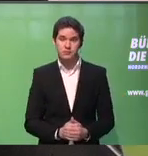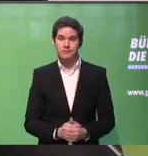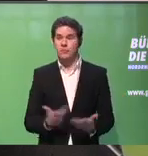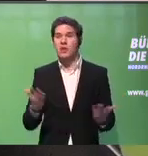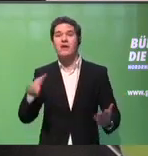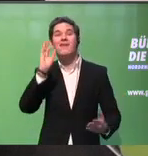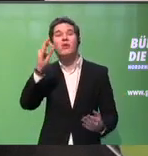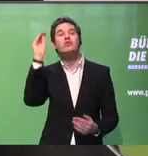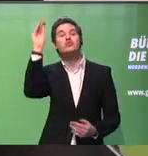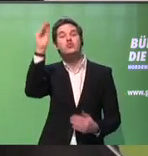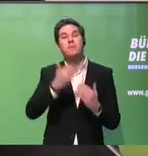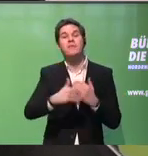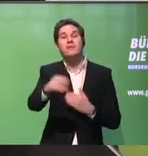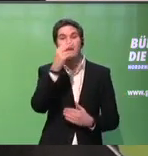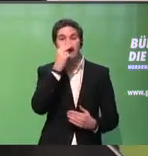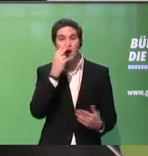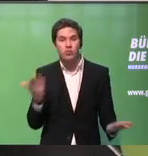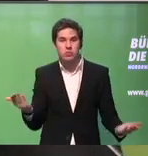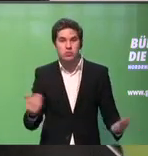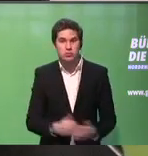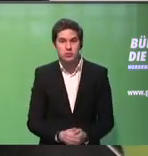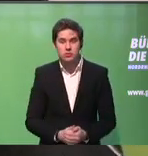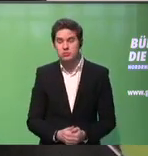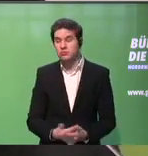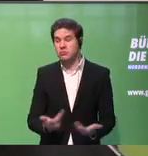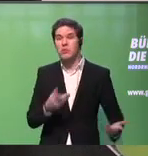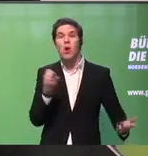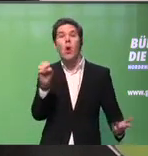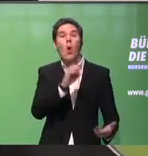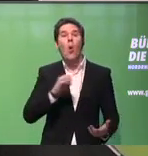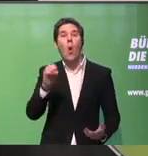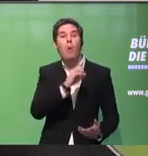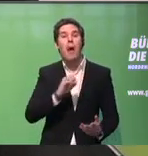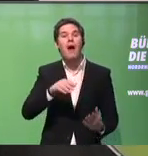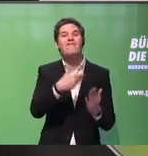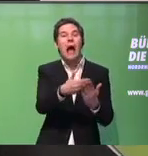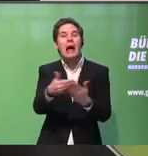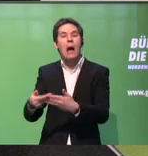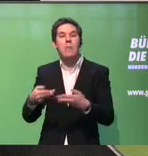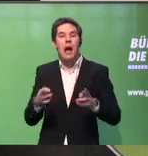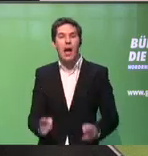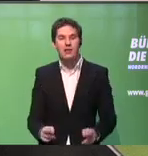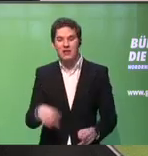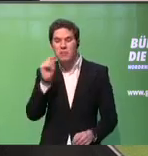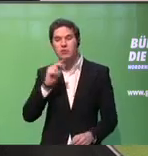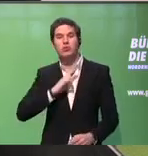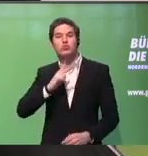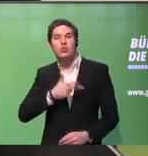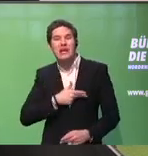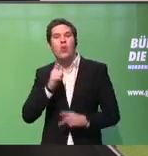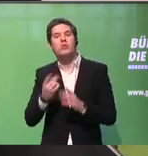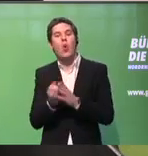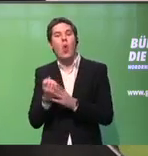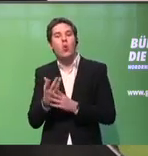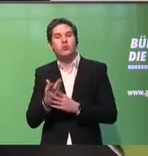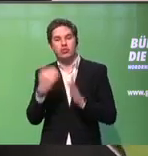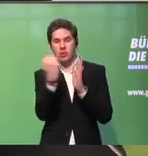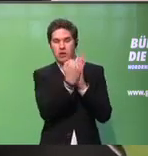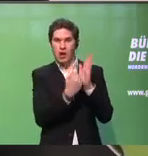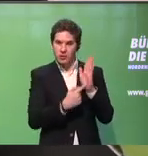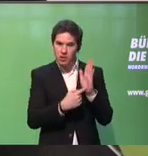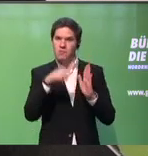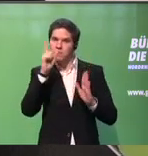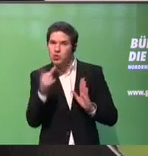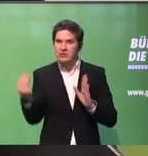die Zukunft gilt auch, beim europäischen Vergaberecht können soziale und ökologische Kriterien in Zukunft in die